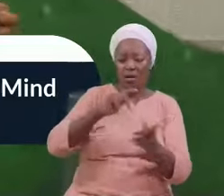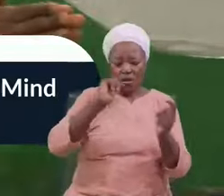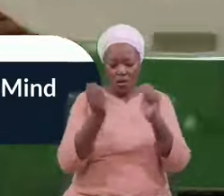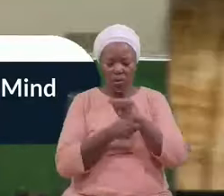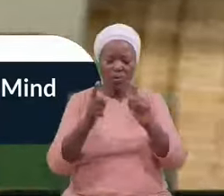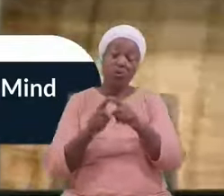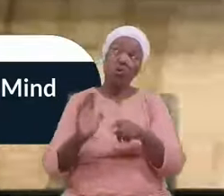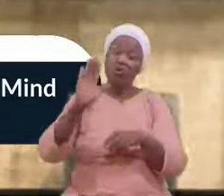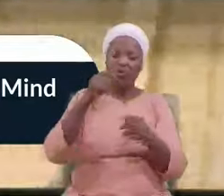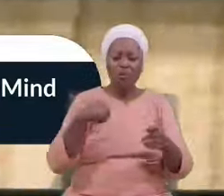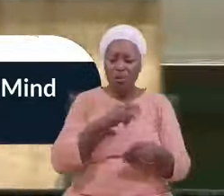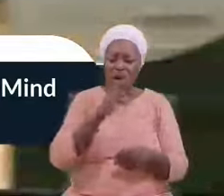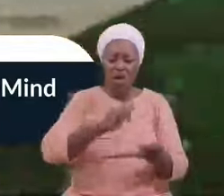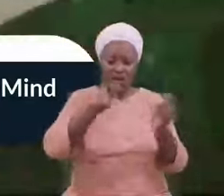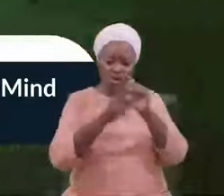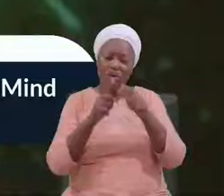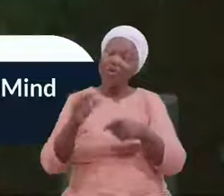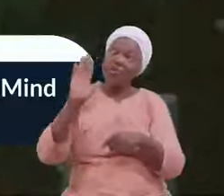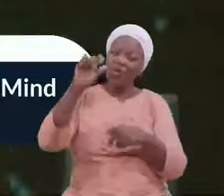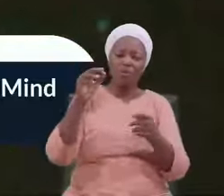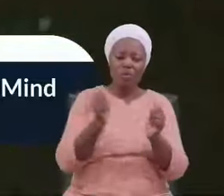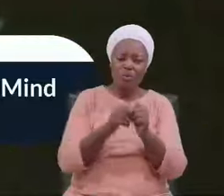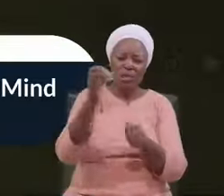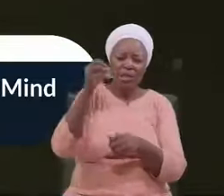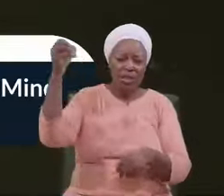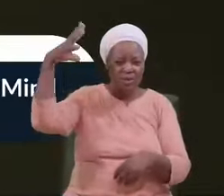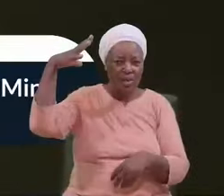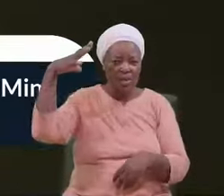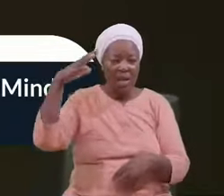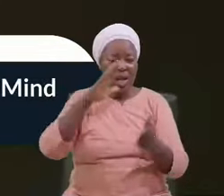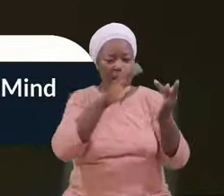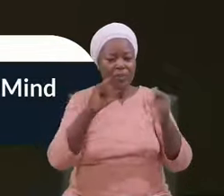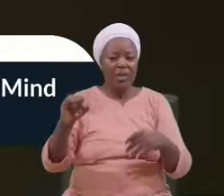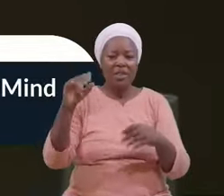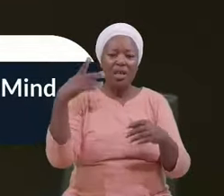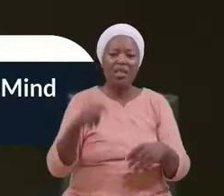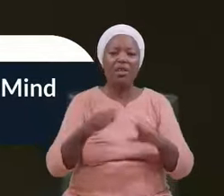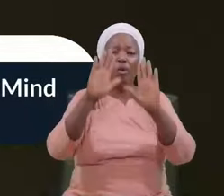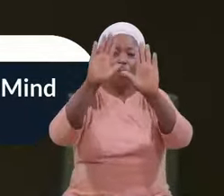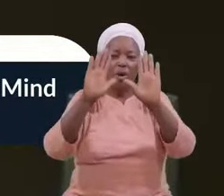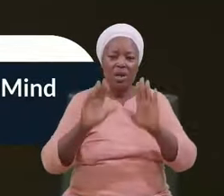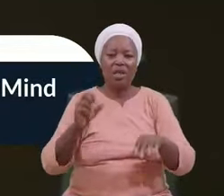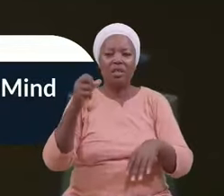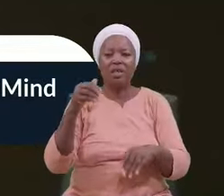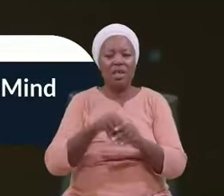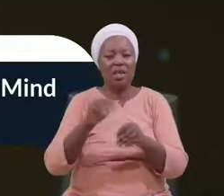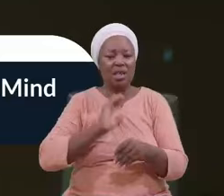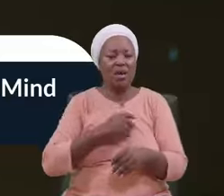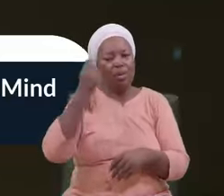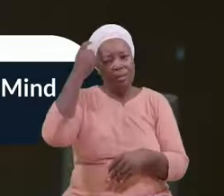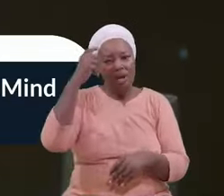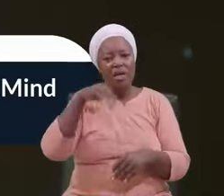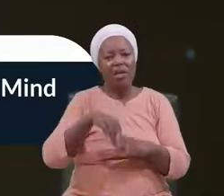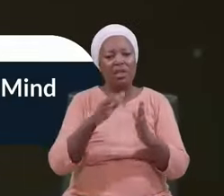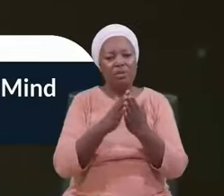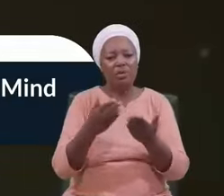notre esprit. Quand nous tournons vers lui, nous nous tournons en espérant ses merveilles dans nos